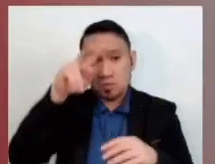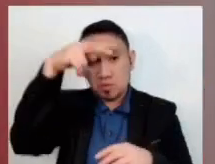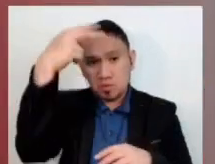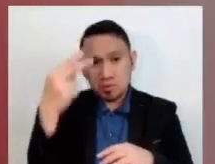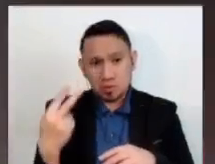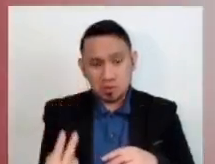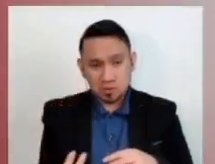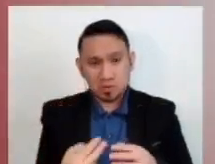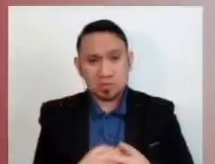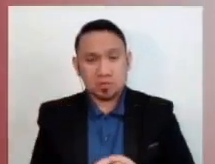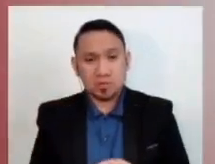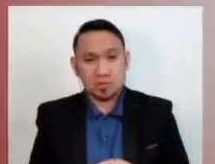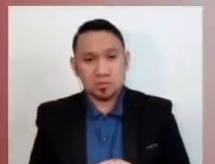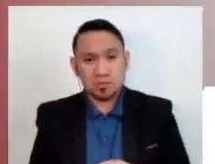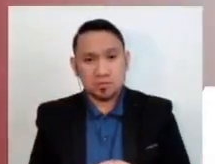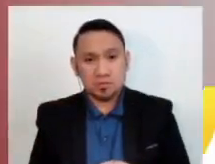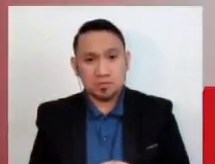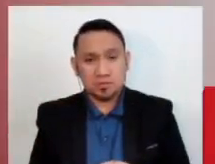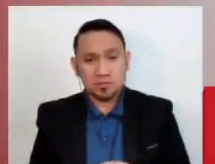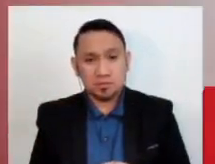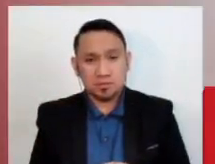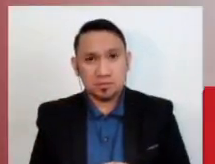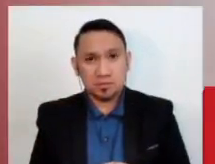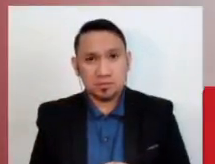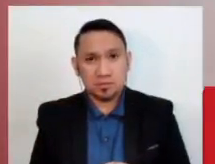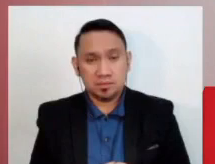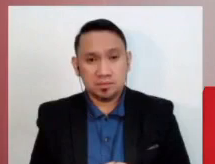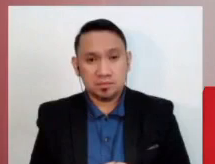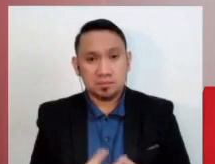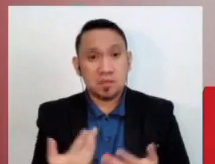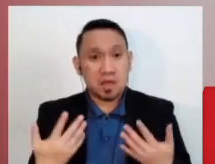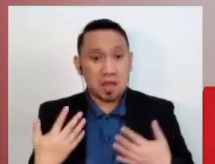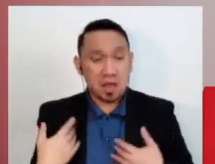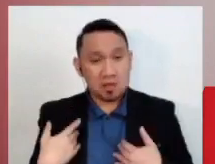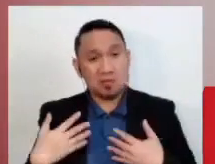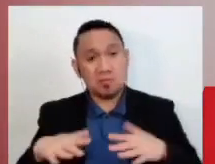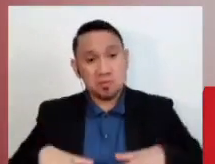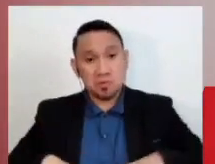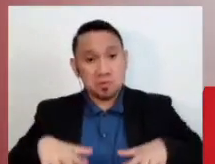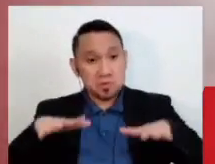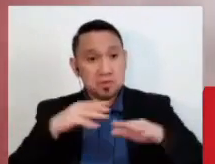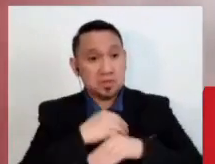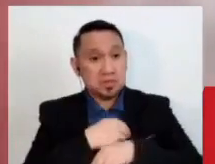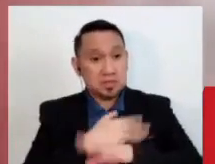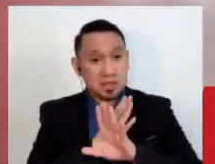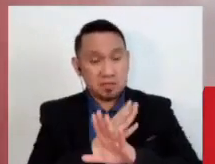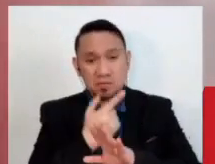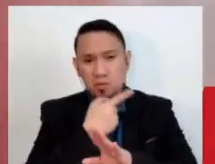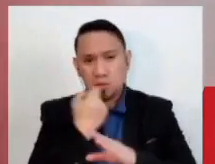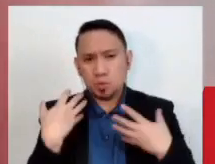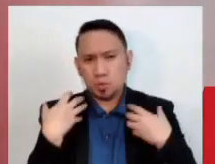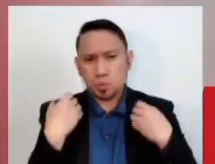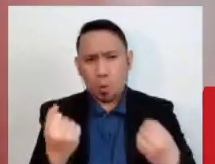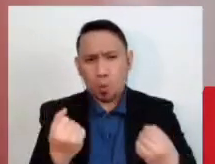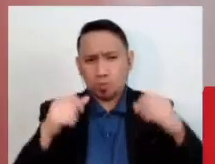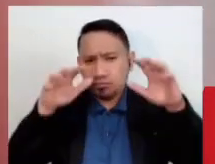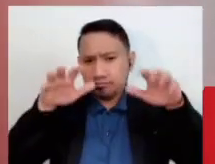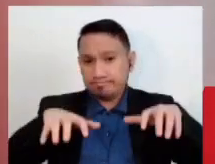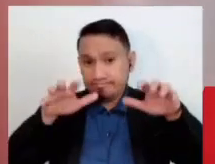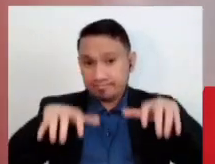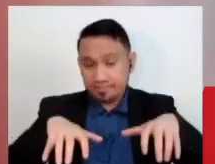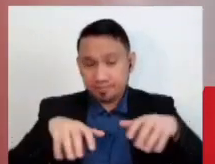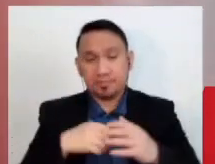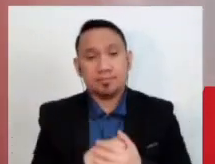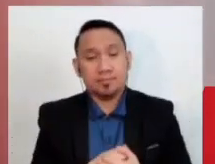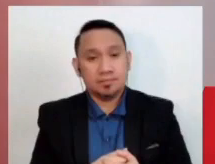Masinloc. Binaha ang malaking bahagi ng Davao City dahil sa malakas na pag-ulan. Ayon sa Barangay Matina Crossing Disaster